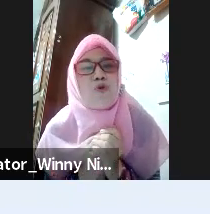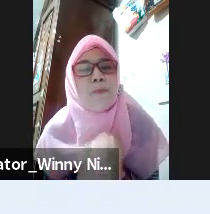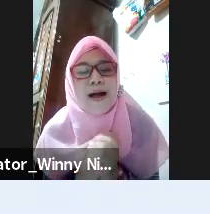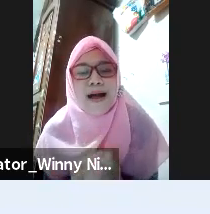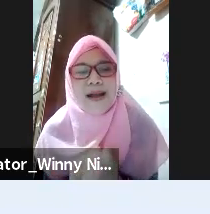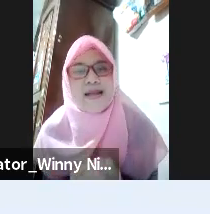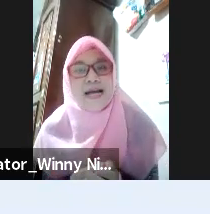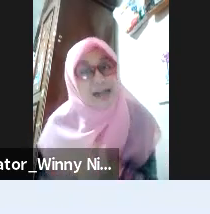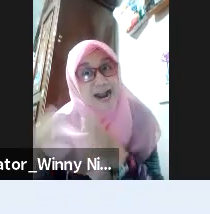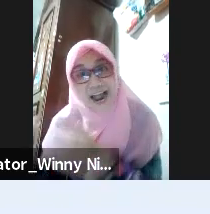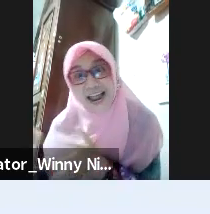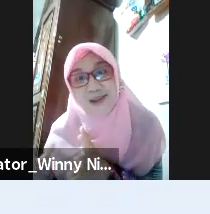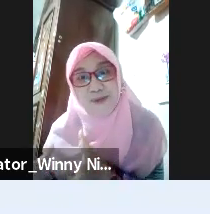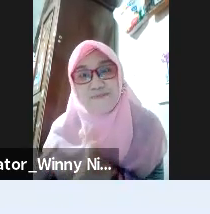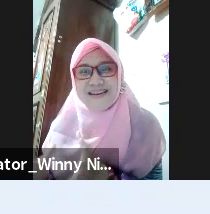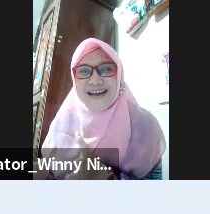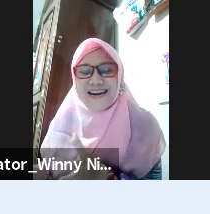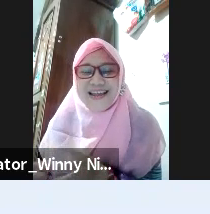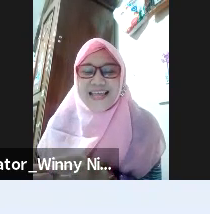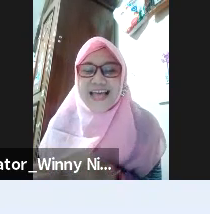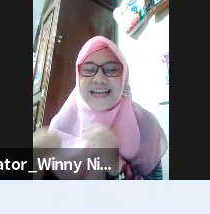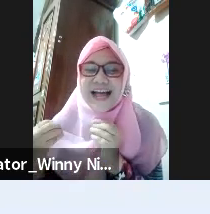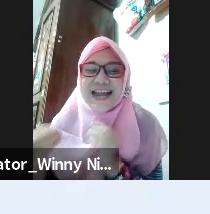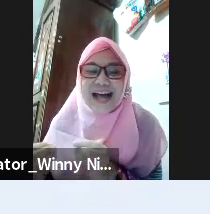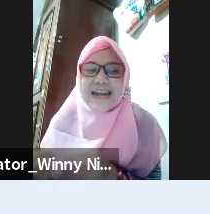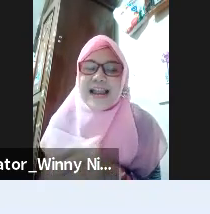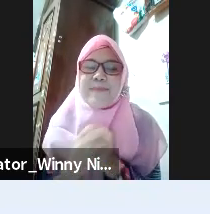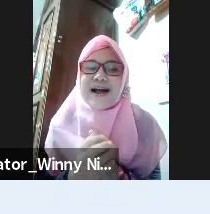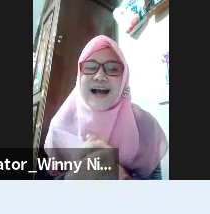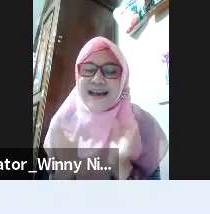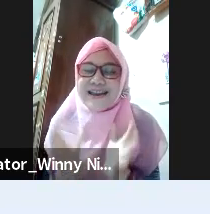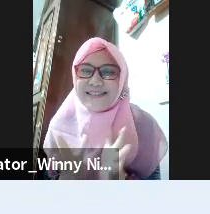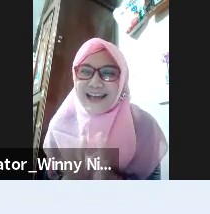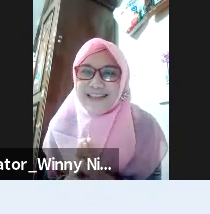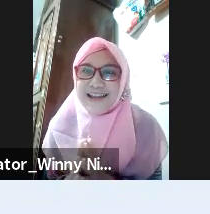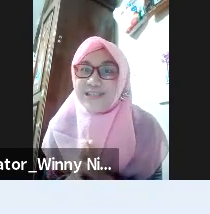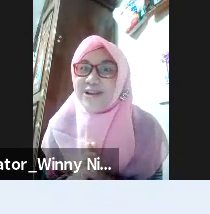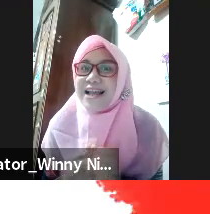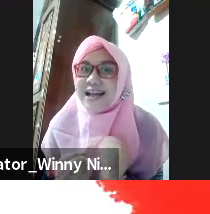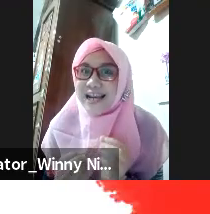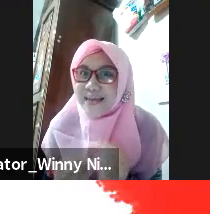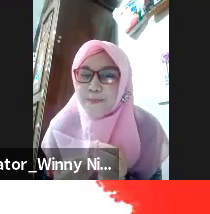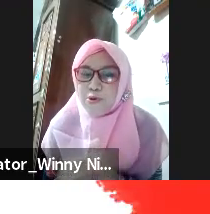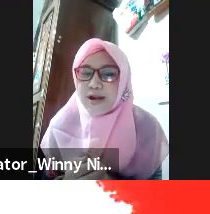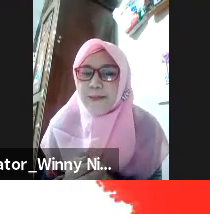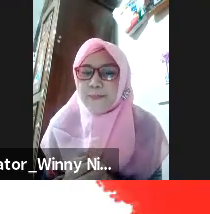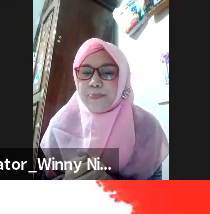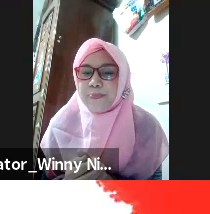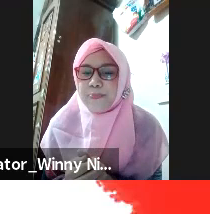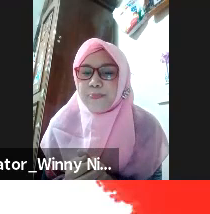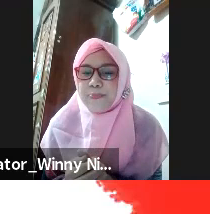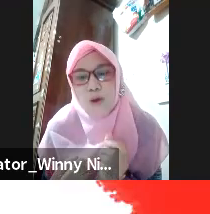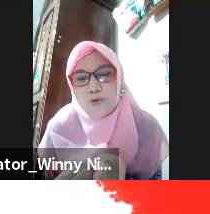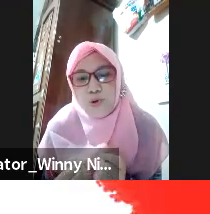ini merupakan rangkaian webinar yang diadakan dalam rangka Hari Kesehatan Nasional yang ke-56